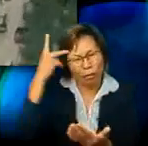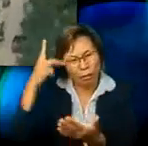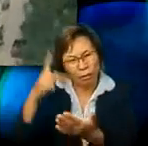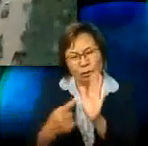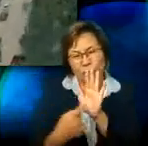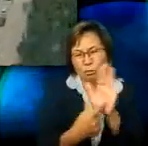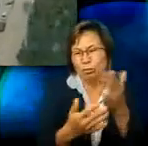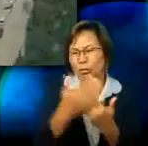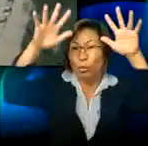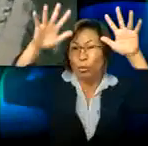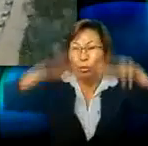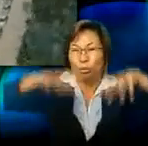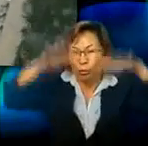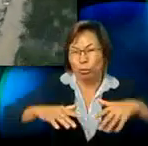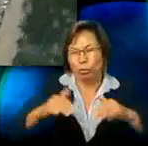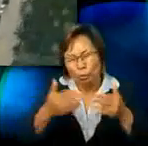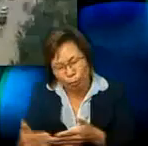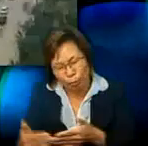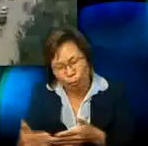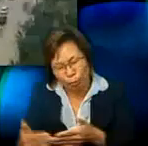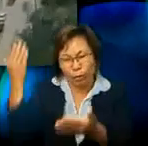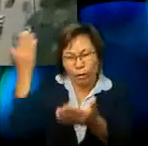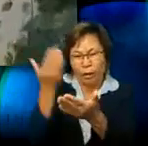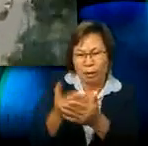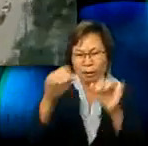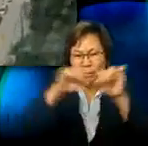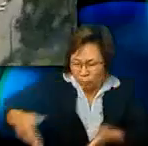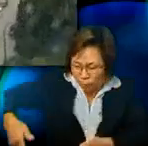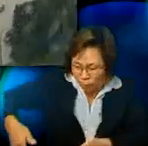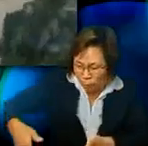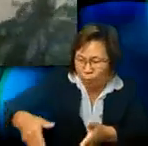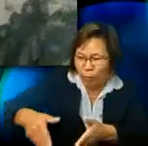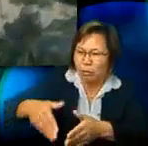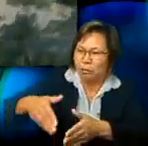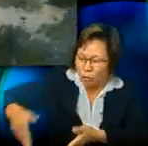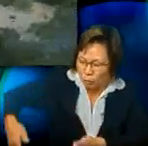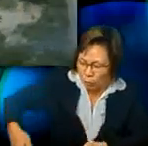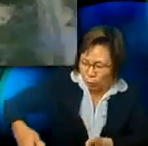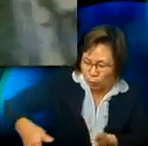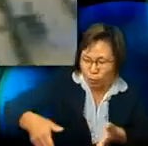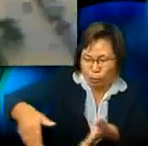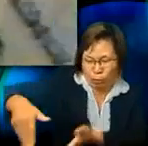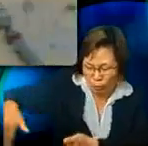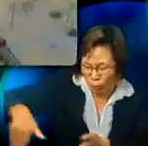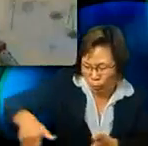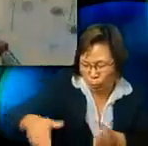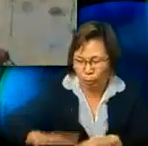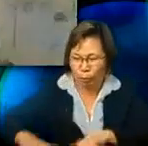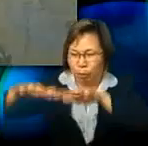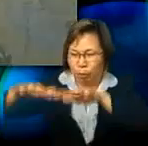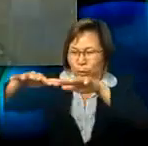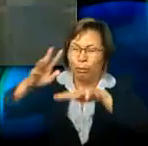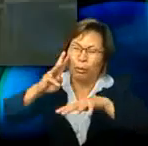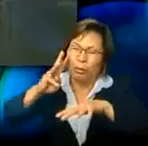mudah dikesan petandanya seperti hujan lebat yang berterusan sehingga sistem perparitan tidak dapat menampung jumlahnya yang terlalu